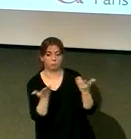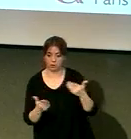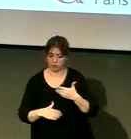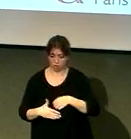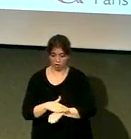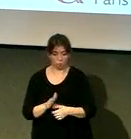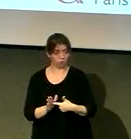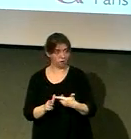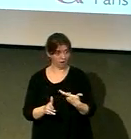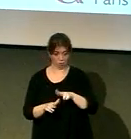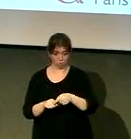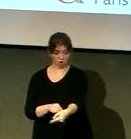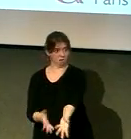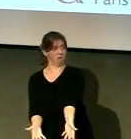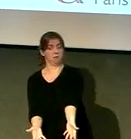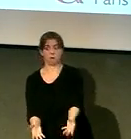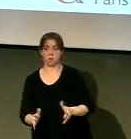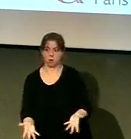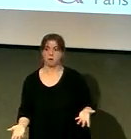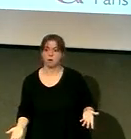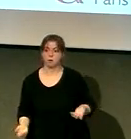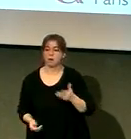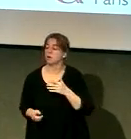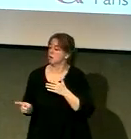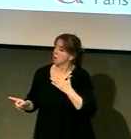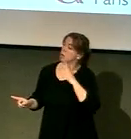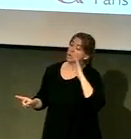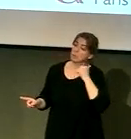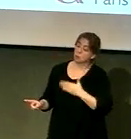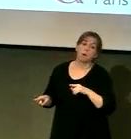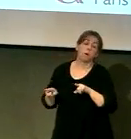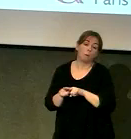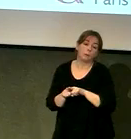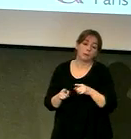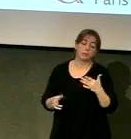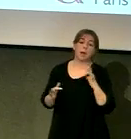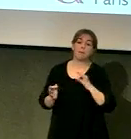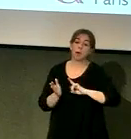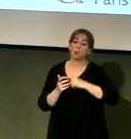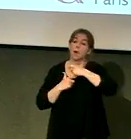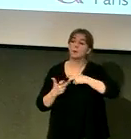parle. D'abord, les droits d'accès. Donc on voit dans la réalité qu'il y a beaucoup plus d'hommes